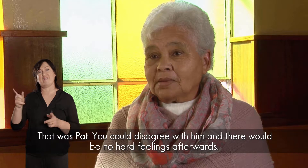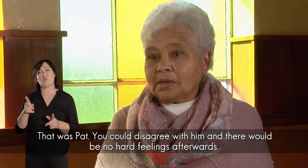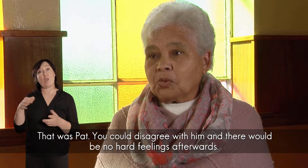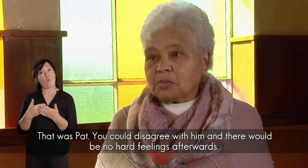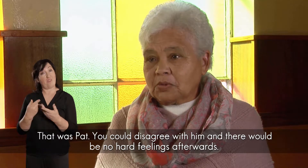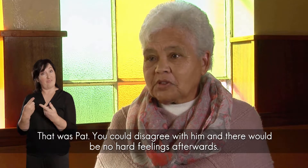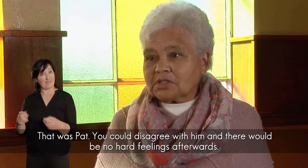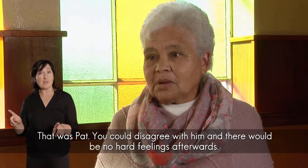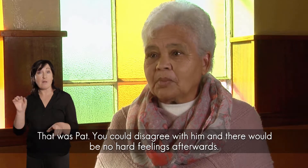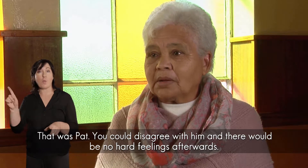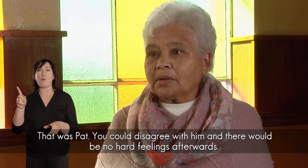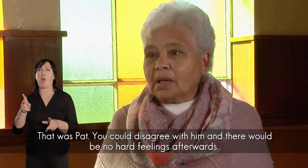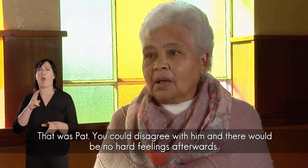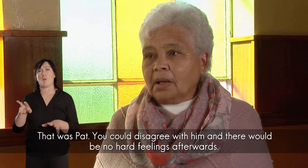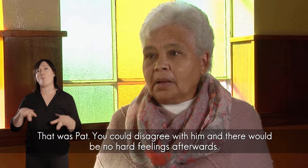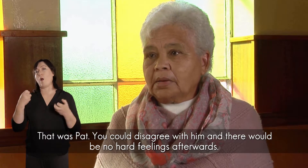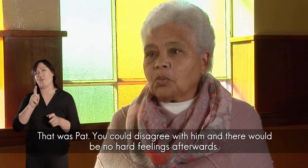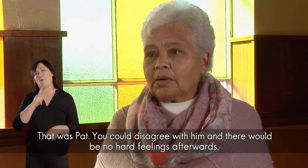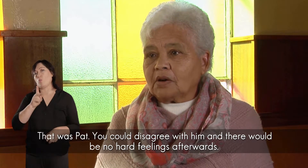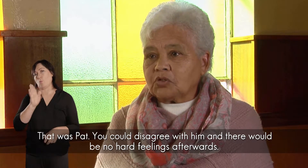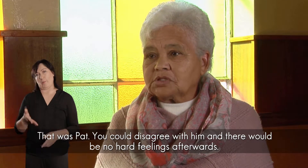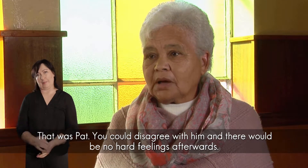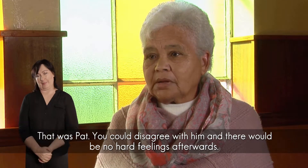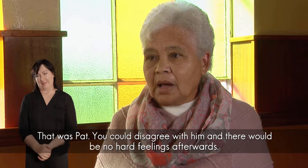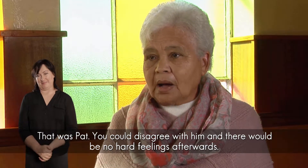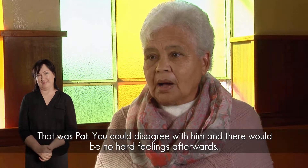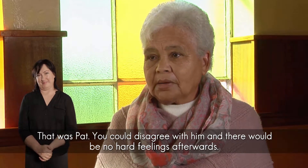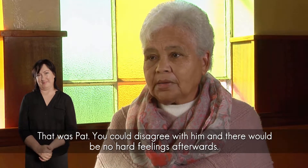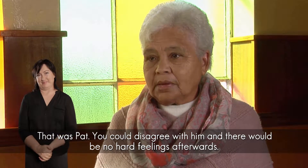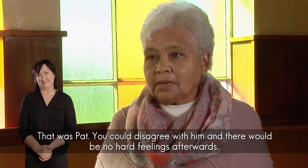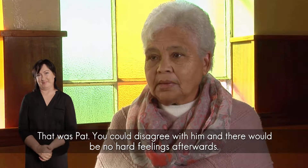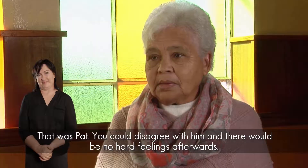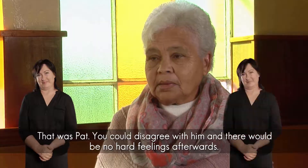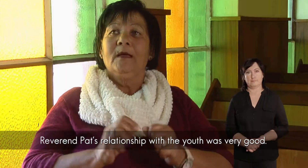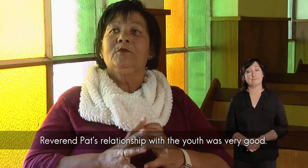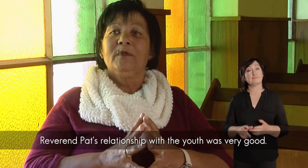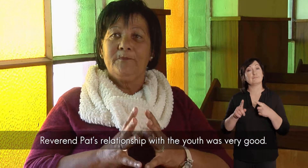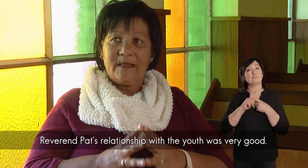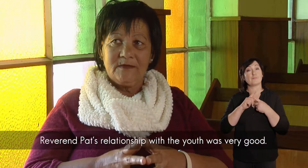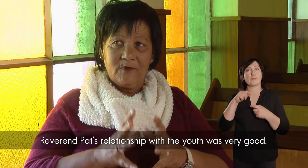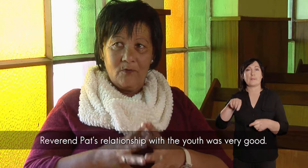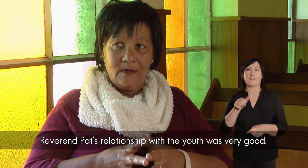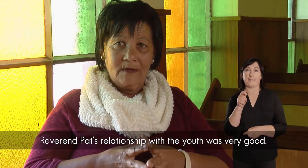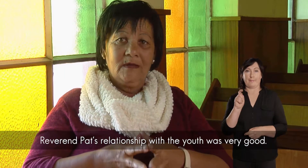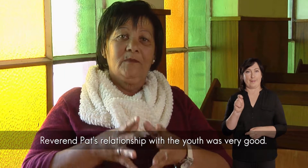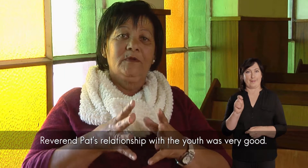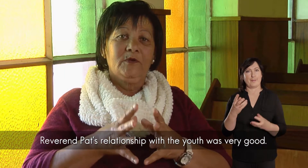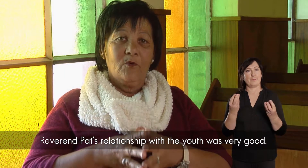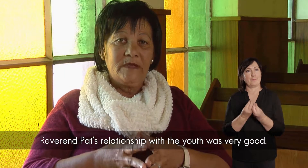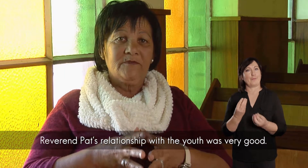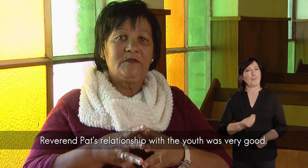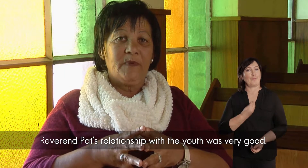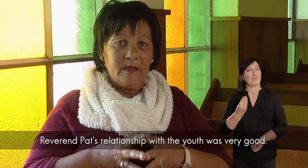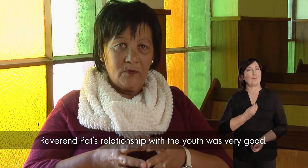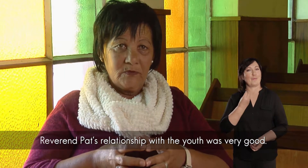Hy kon met hem verskil, maar niekwaarde gevoelens achterna gehad nie. Toe ben die Petse verhouding, met die